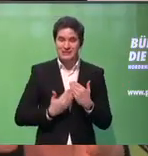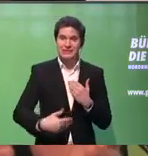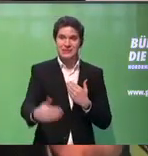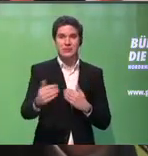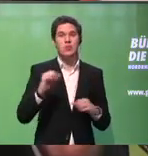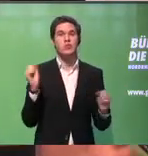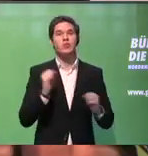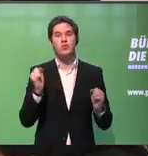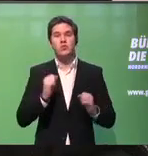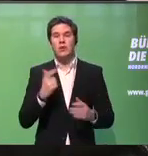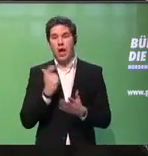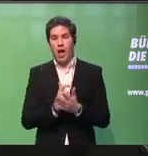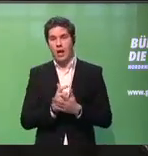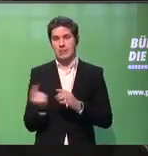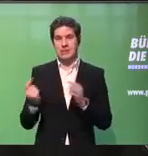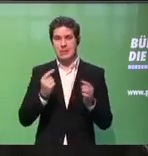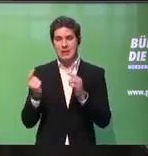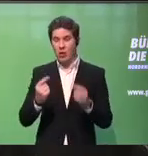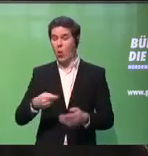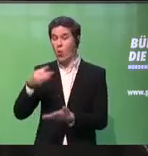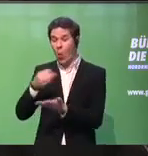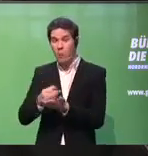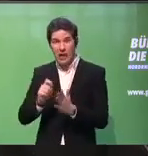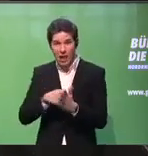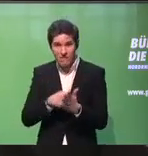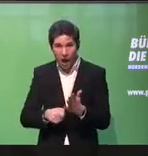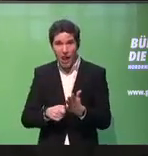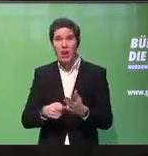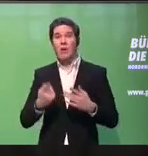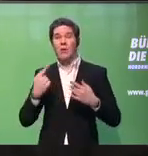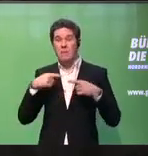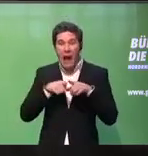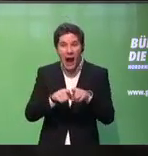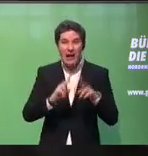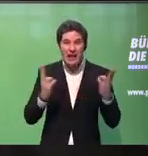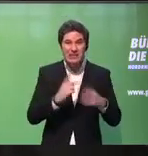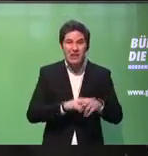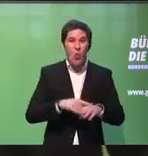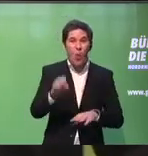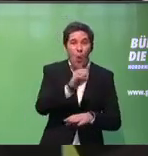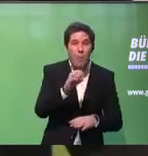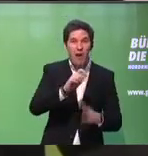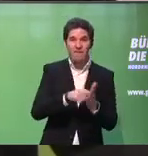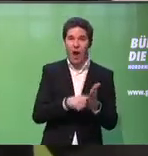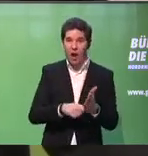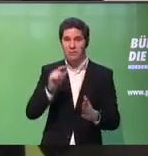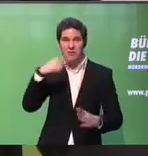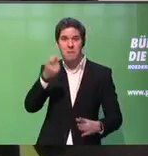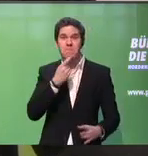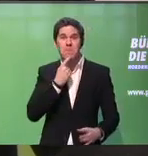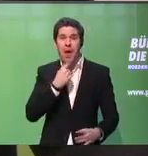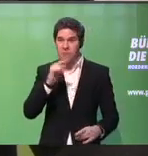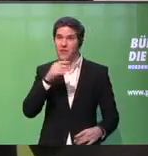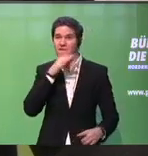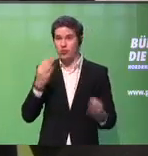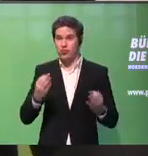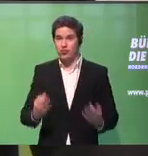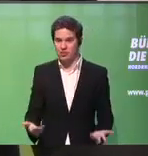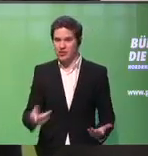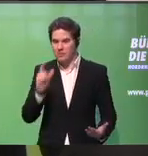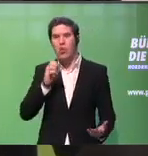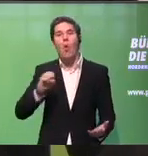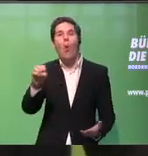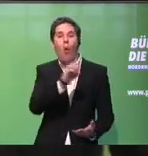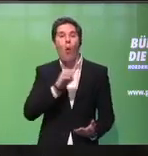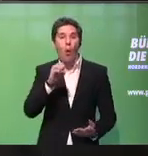parallel Kommunalwahlen und Europawahlen nächstes Jahr Ende Mai. Und für Europa geht es hier um eine